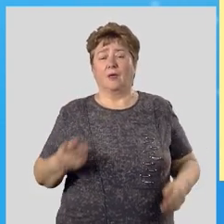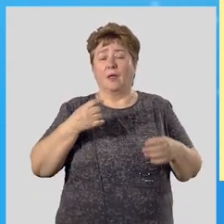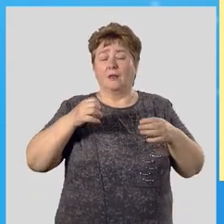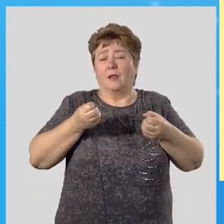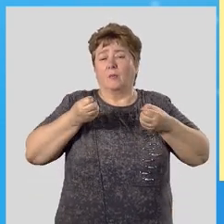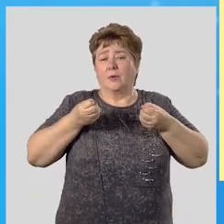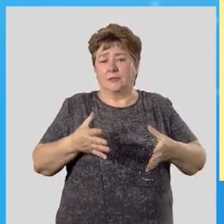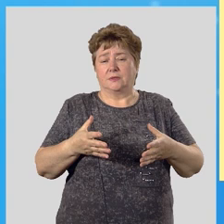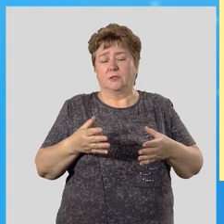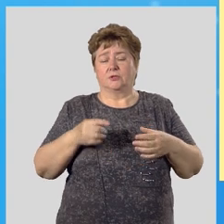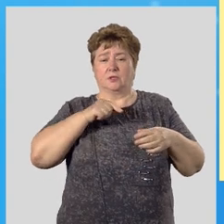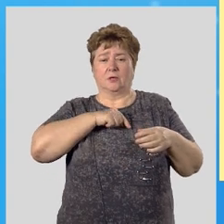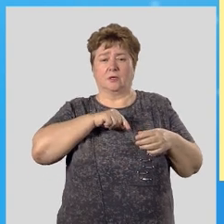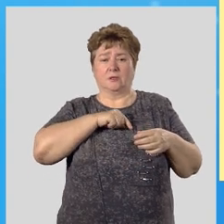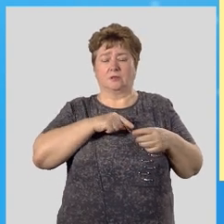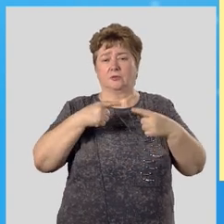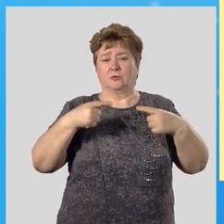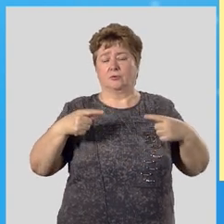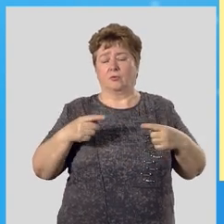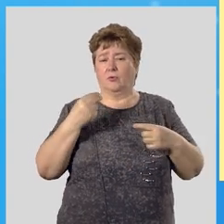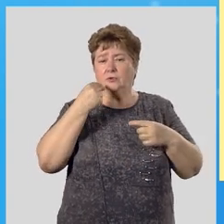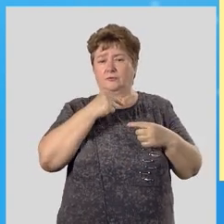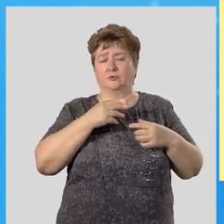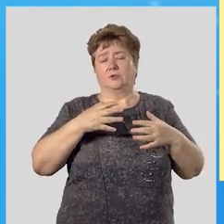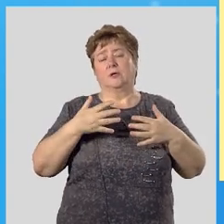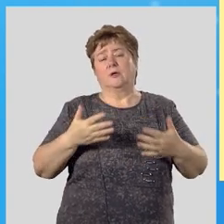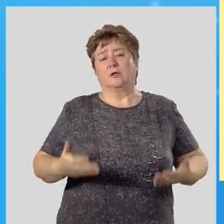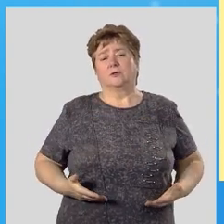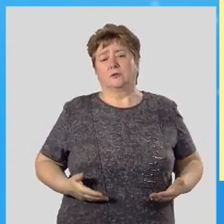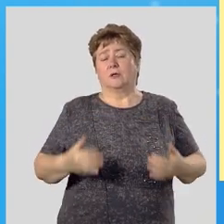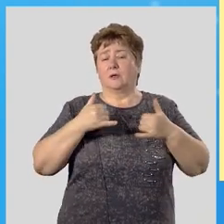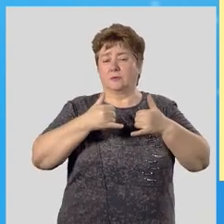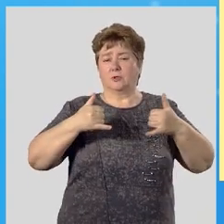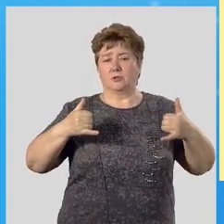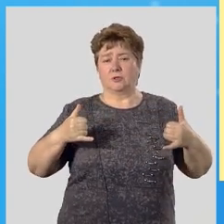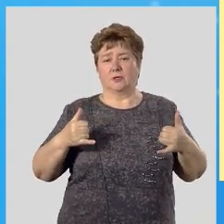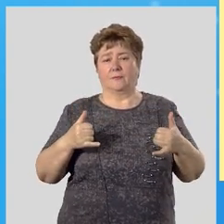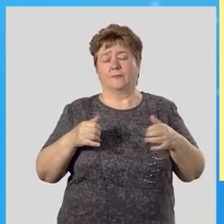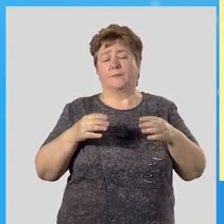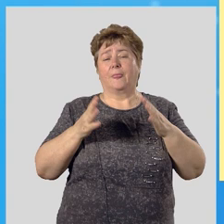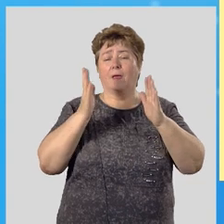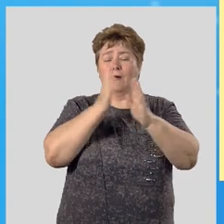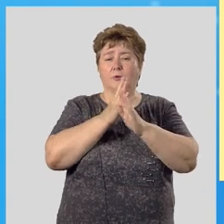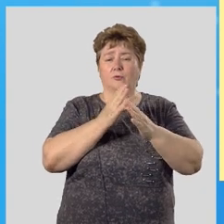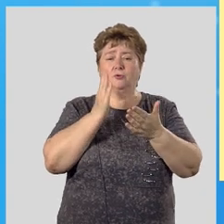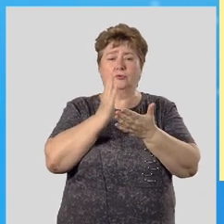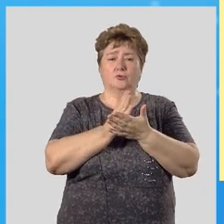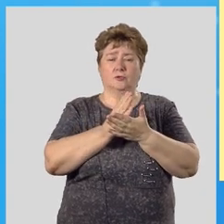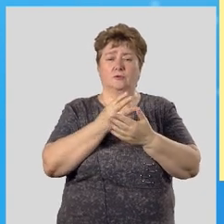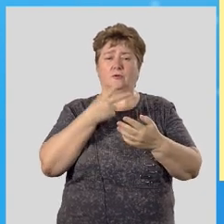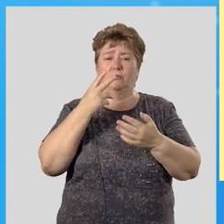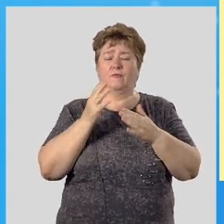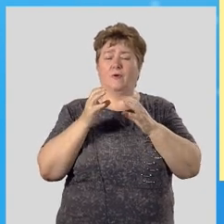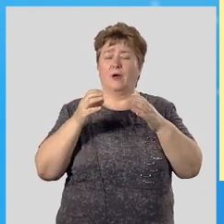Для простейших характерно и другое свойство живого – размножение. В природе существует